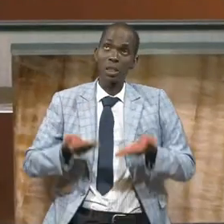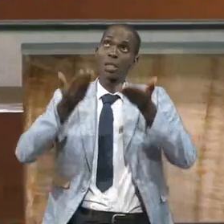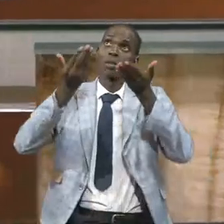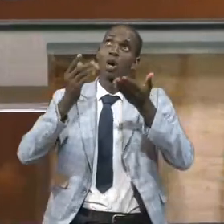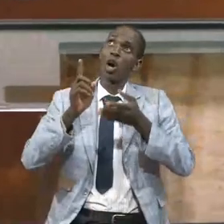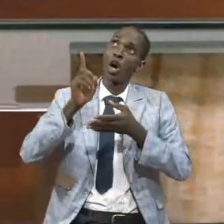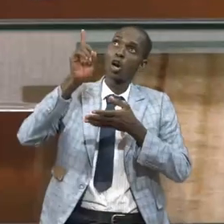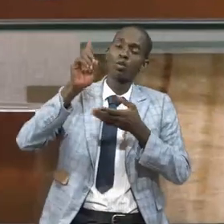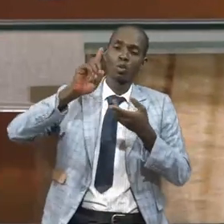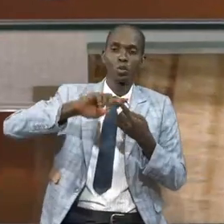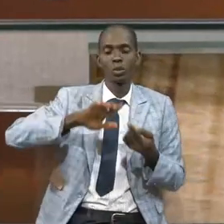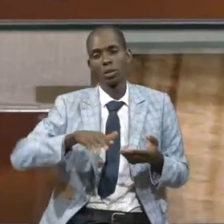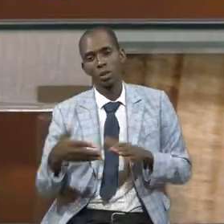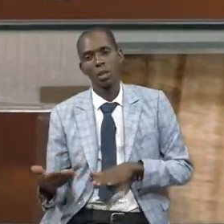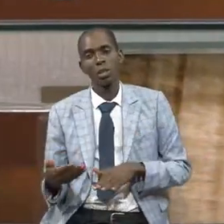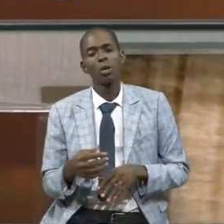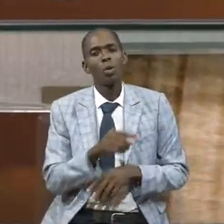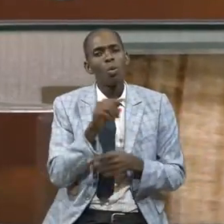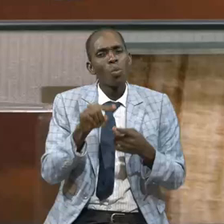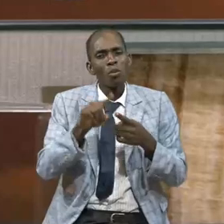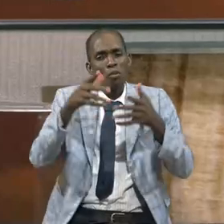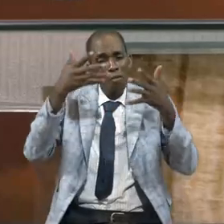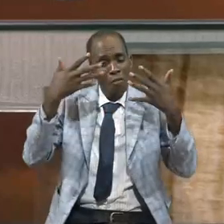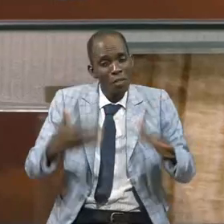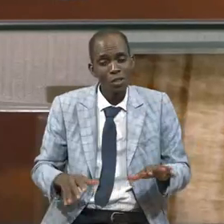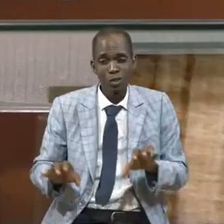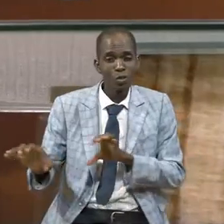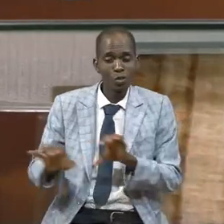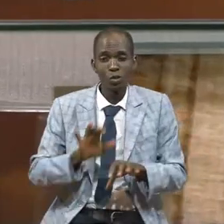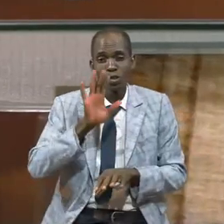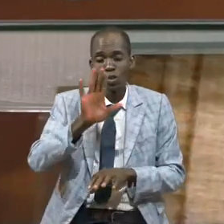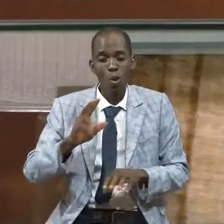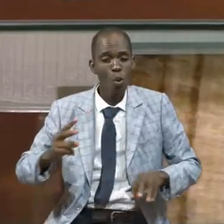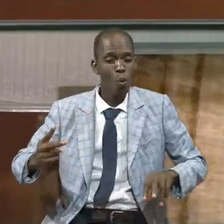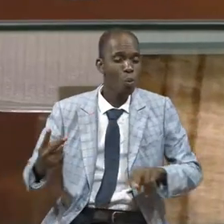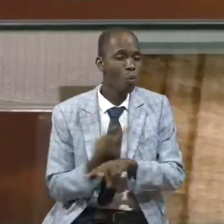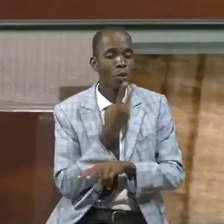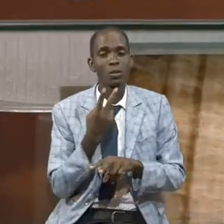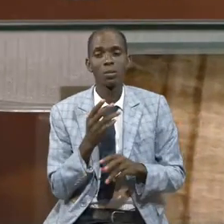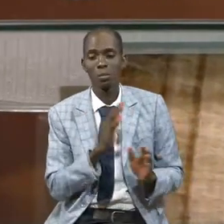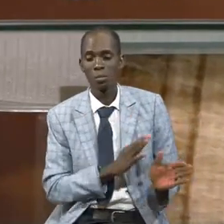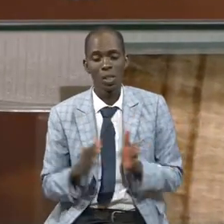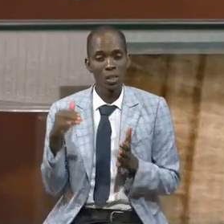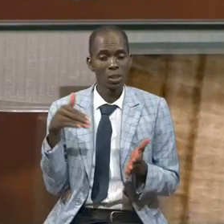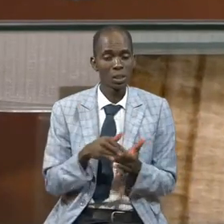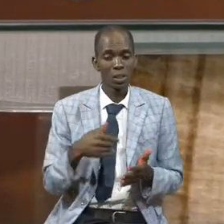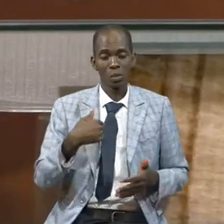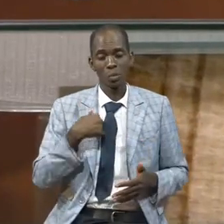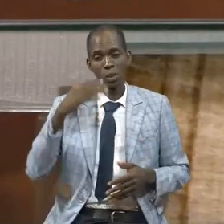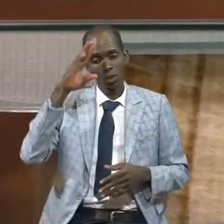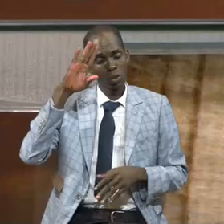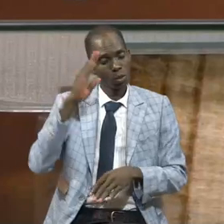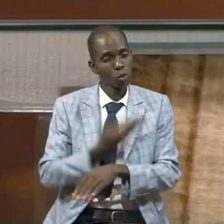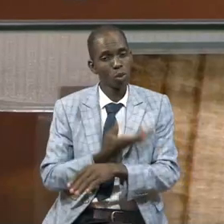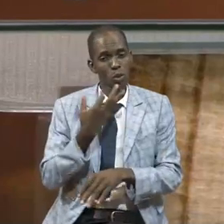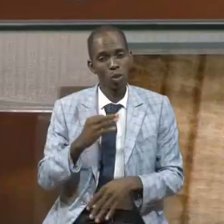mourrai. Mais lorsque vous aurez fait cela, lorsque vous aurez fait votre pis et que vous aurez élevé le Fils de l'homme,